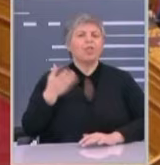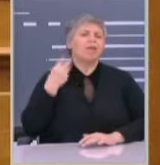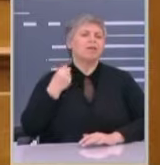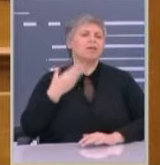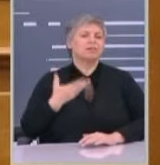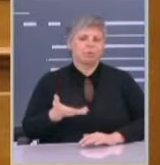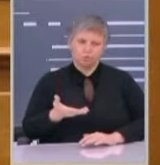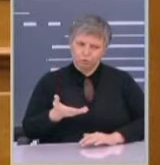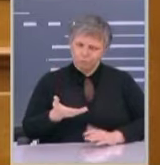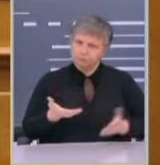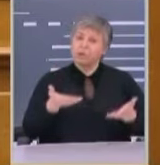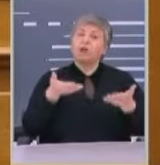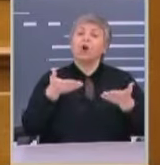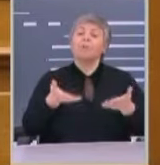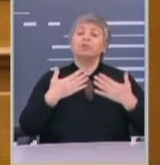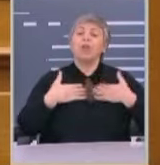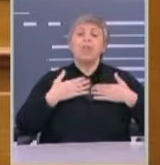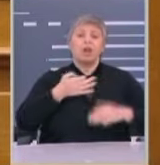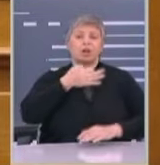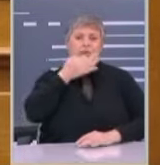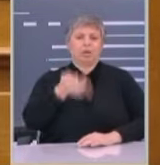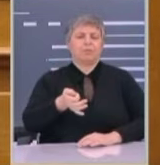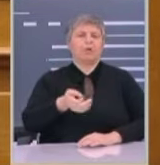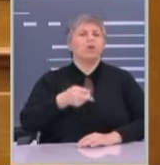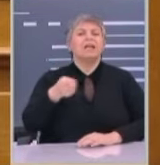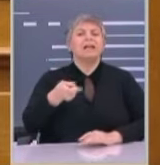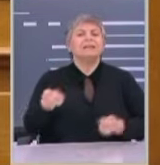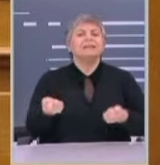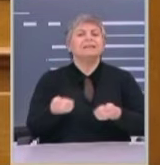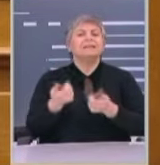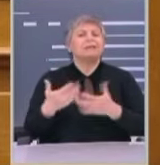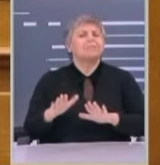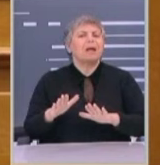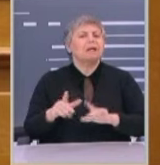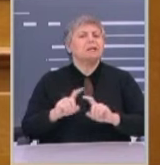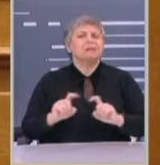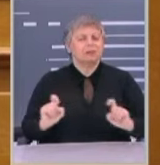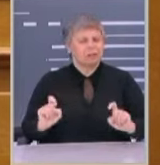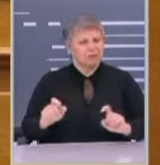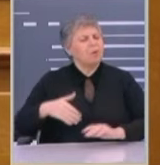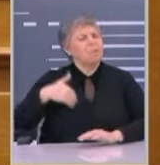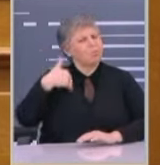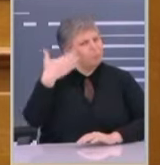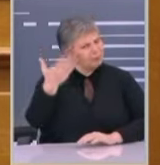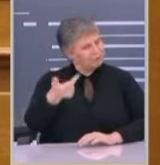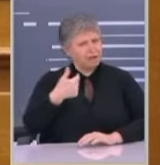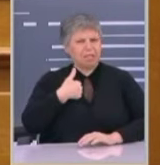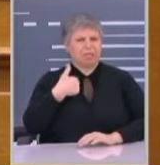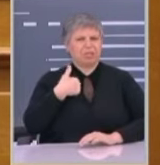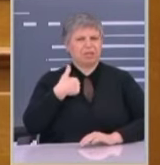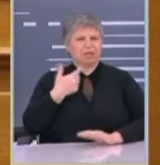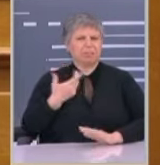εδώ, ελάτε. Να πούμε τι είναι αυτό που κάνατε εσείς και μετά θα δούμε τι θα κάνουμε εμείς. Αφήστε να το πούμε όμως γιατί πλάι υποταραχτήκατε. Γιατί οι συνάδελφοι μπορεί να μην το